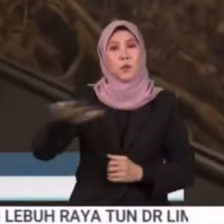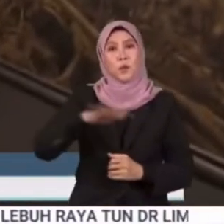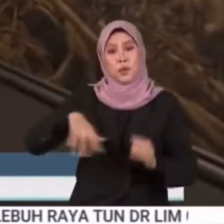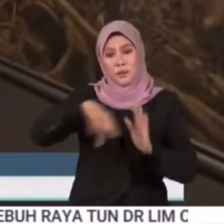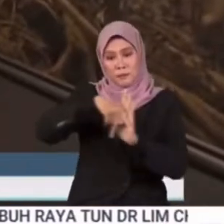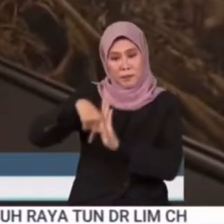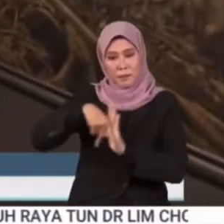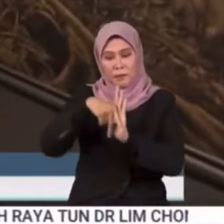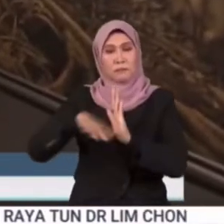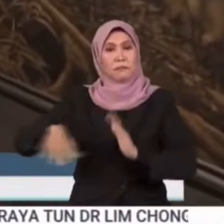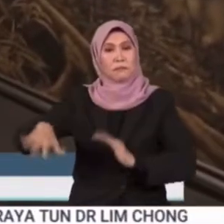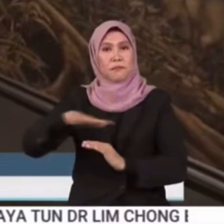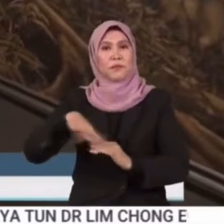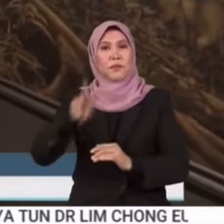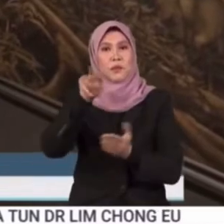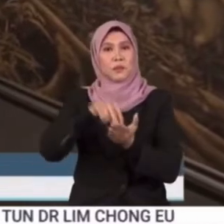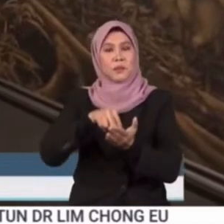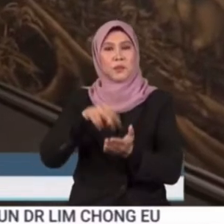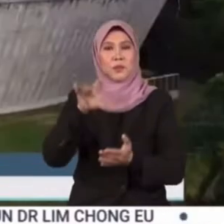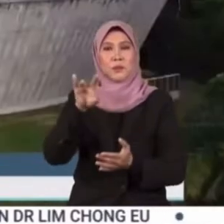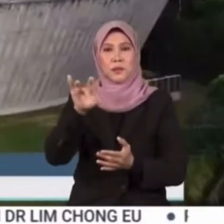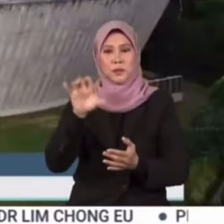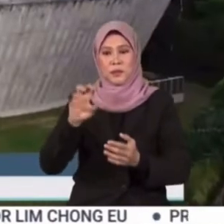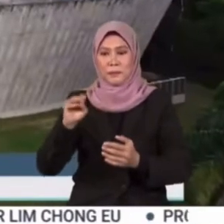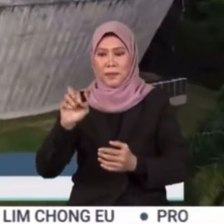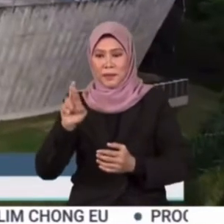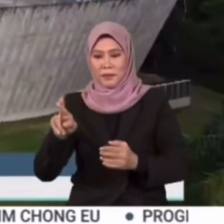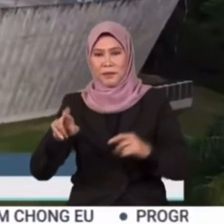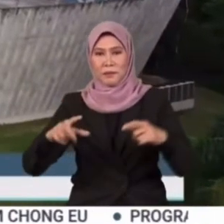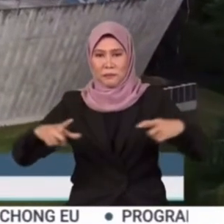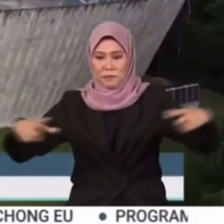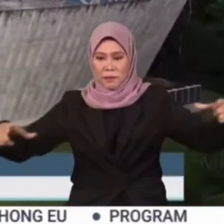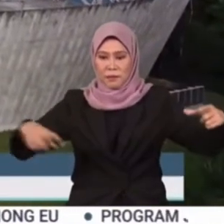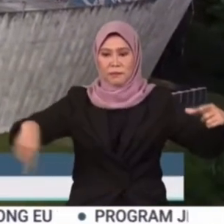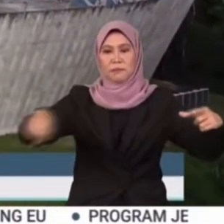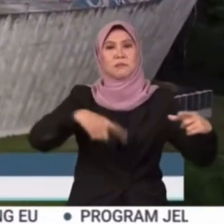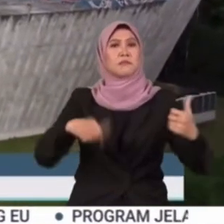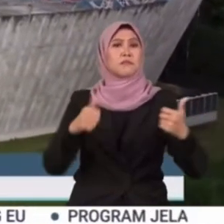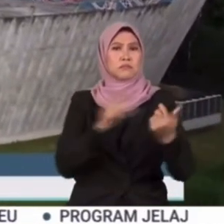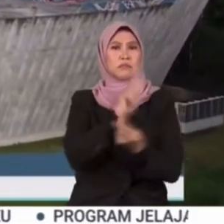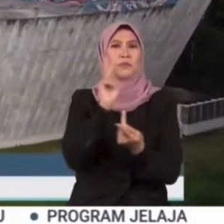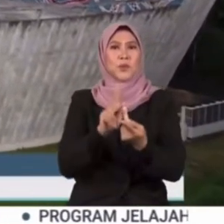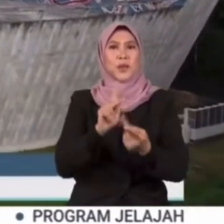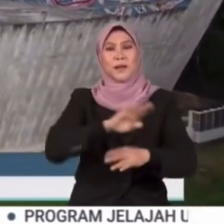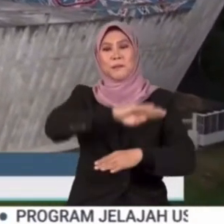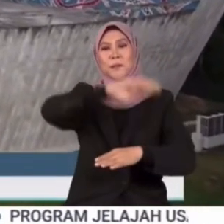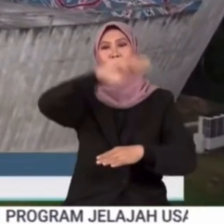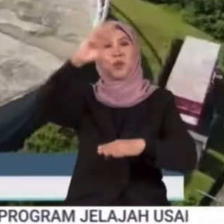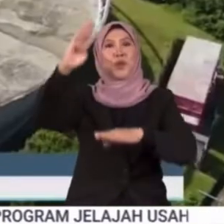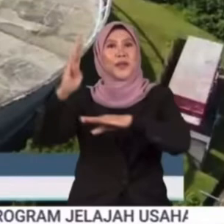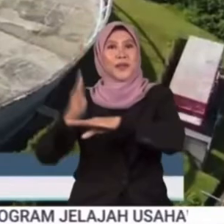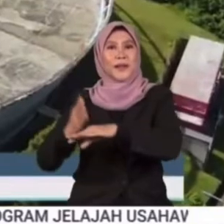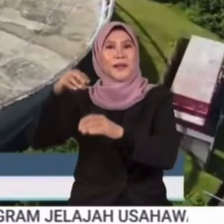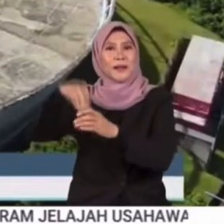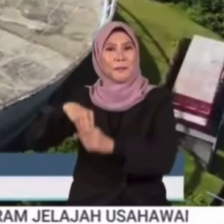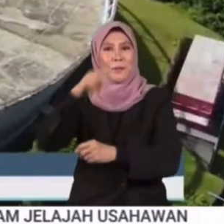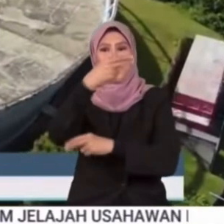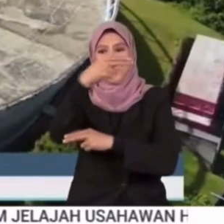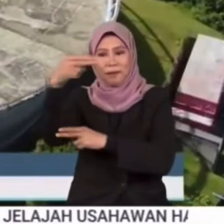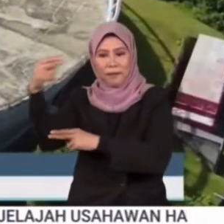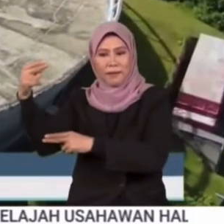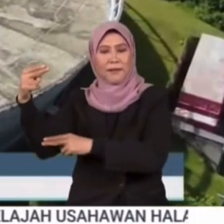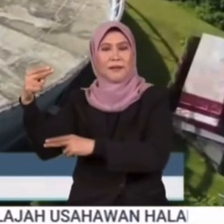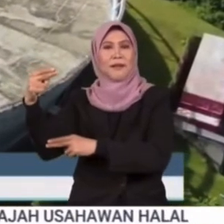binaan melebihi 2.500 M2 ini terletak secara strategik di puncak bukit dalam hutan 10 jadi